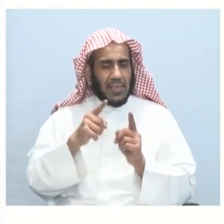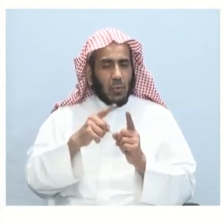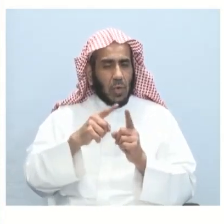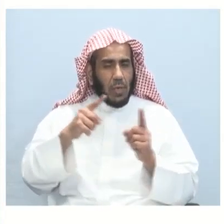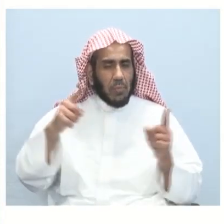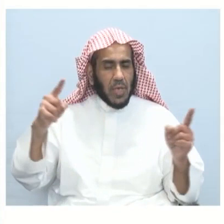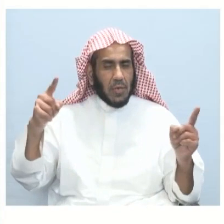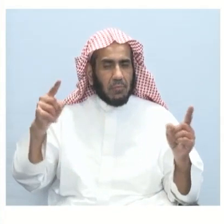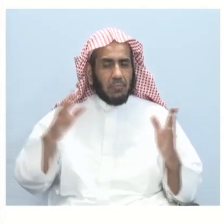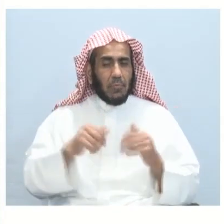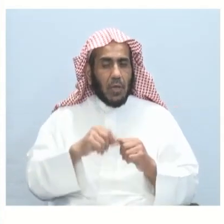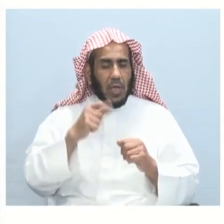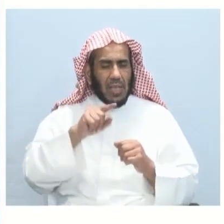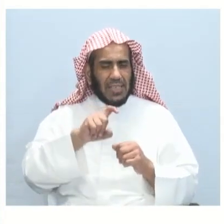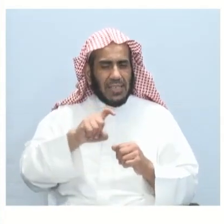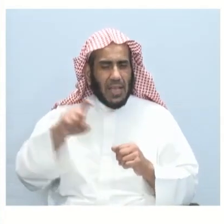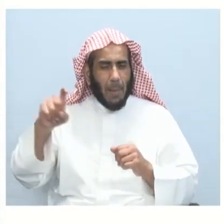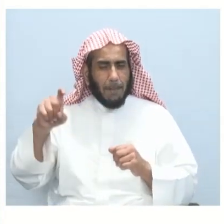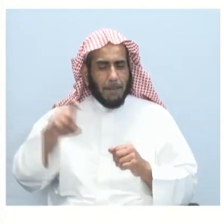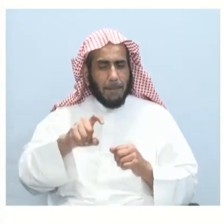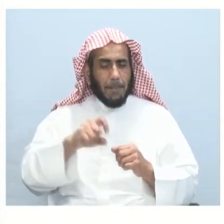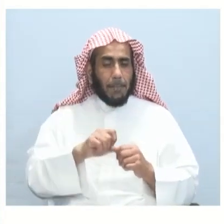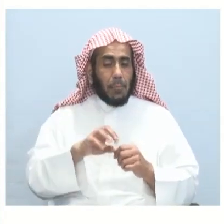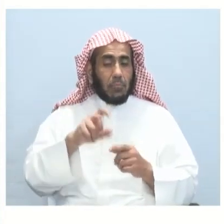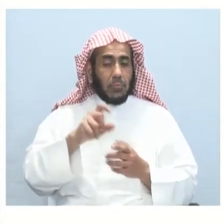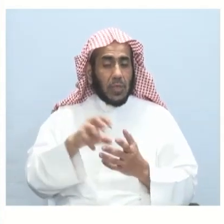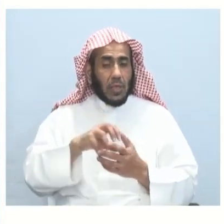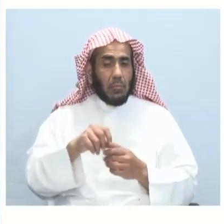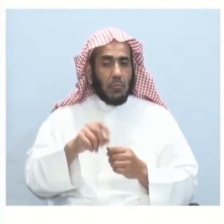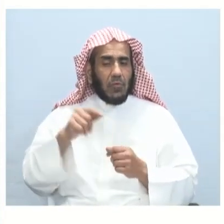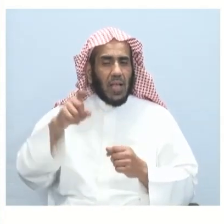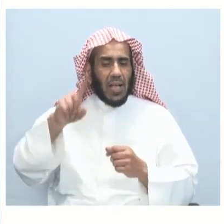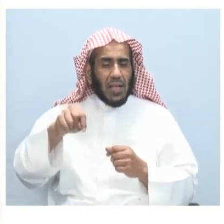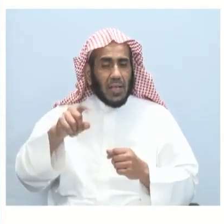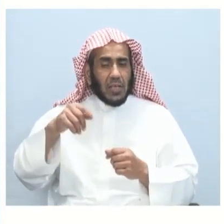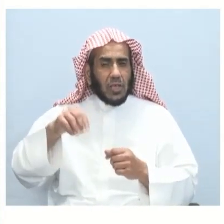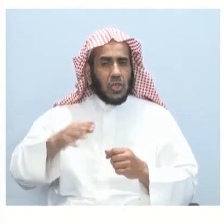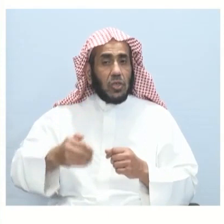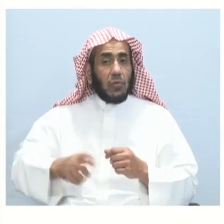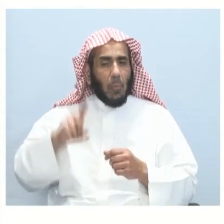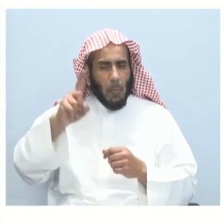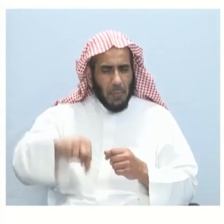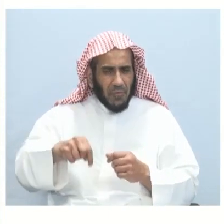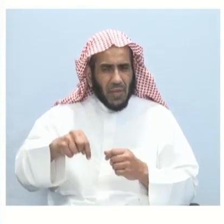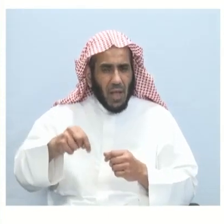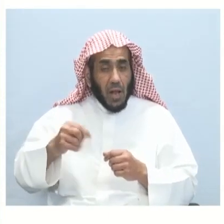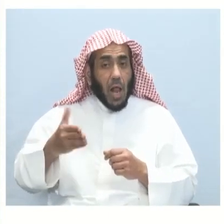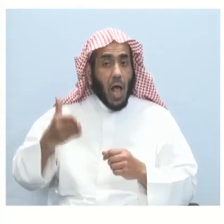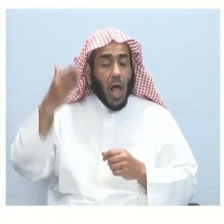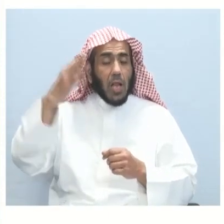تكبير حجم المخطط اثناء السحب عند استخدامك مفتاح شفت في لوحه المفاتيح ستحافظ